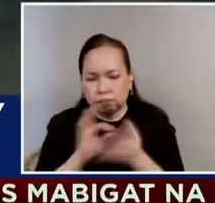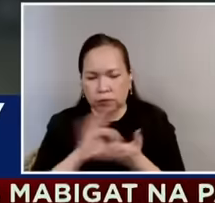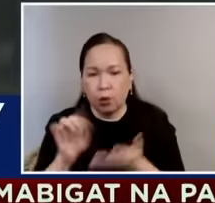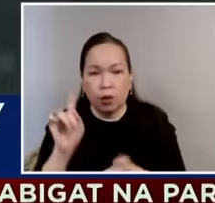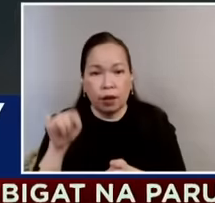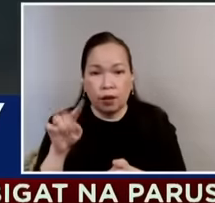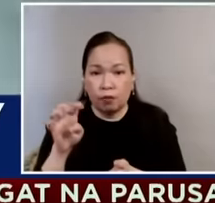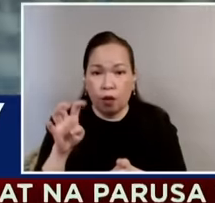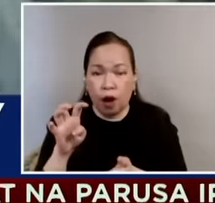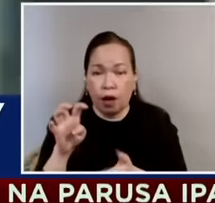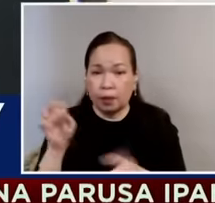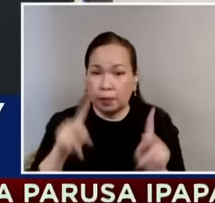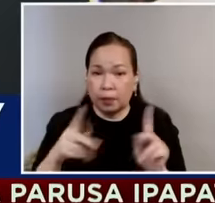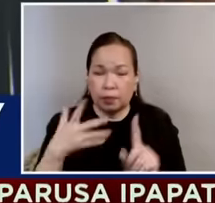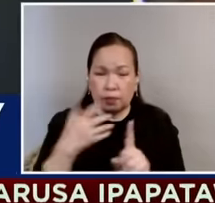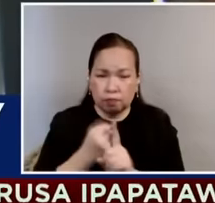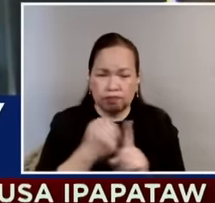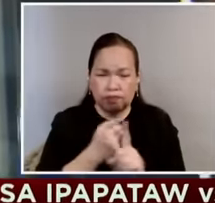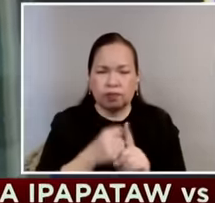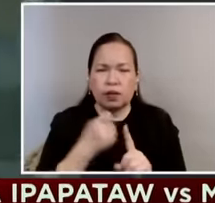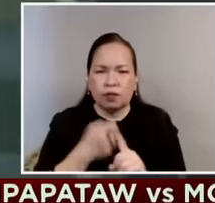Hernandez, ABS-CBN News.